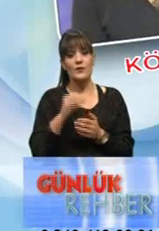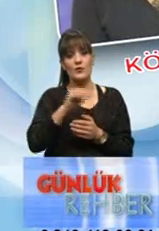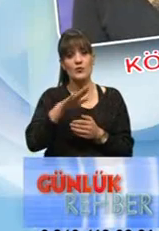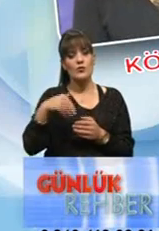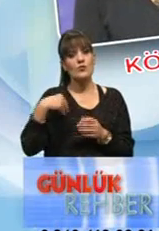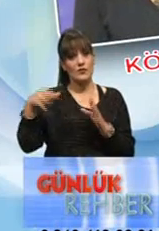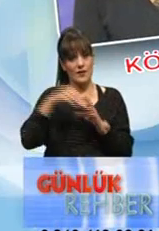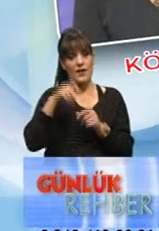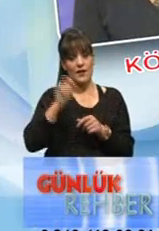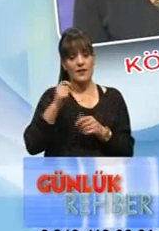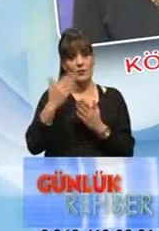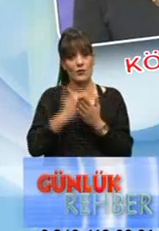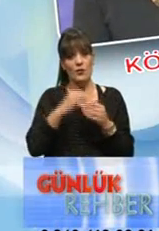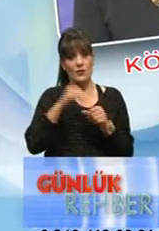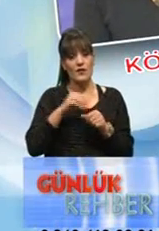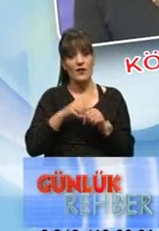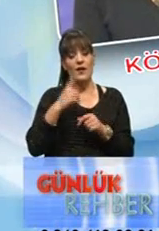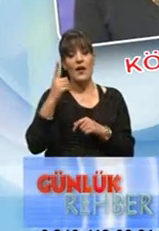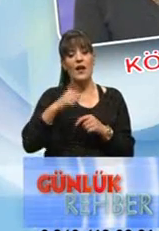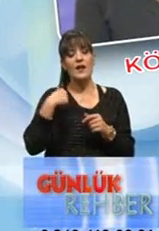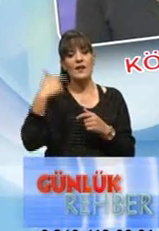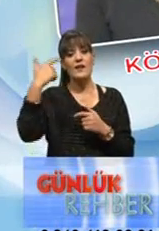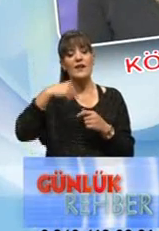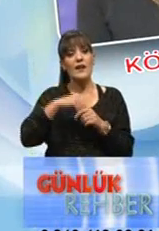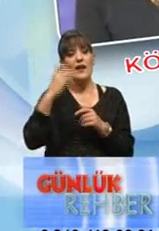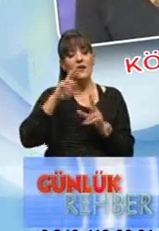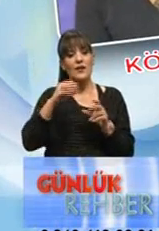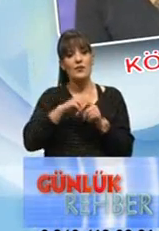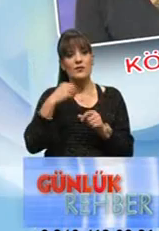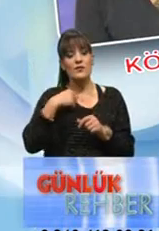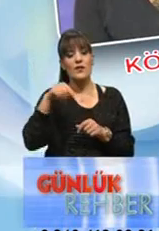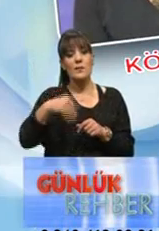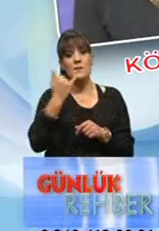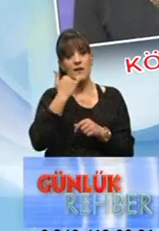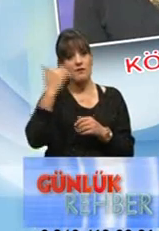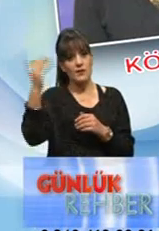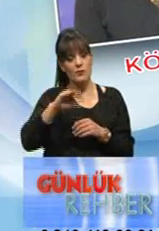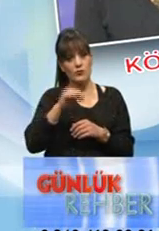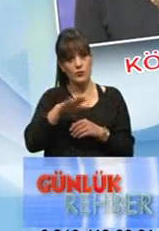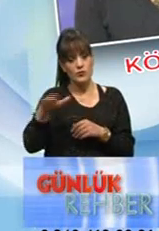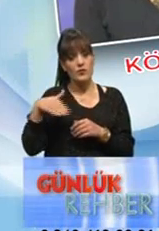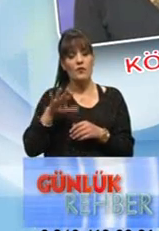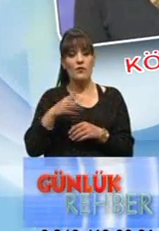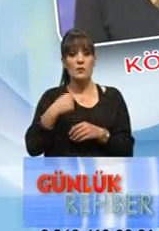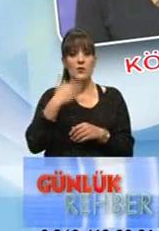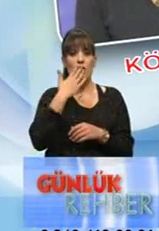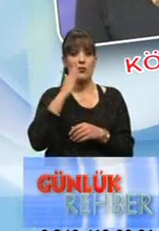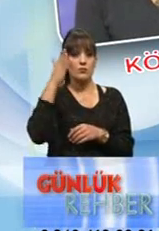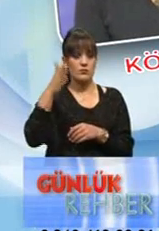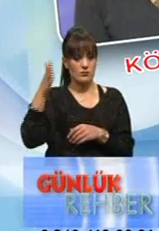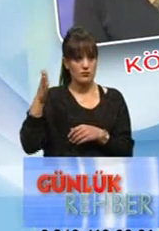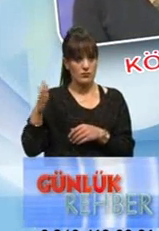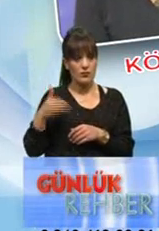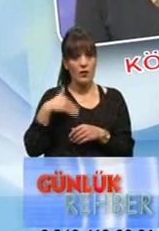Çocukları da dahil ettik tabii programımıza. Her yayında telefonla katılmanın yanı sıra stüdyo konuğumuz oluyor. Veya biz okullara